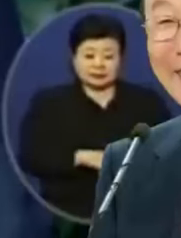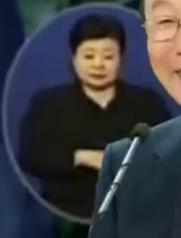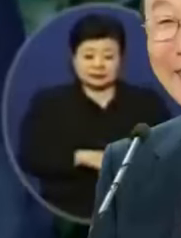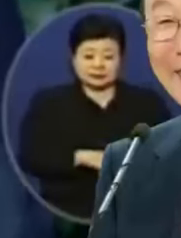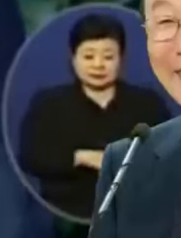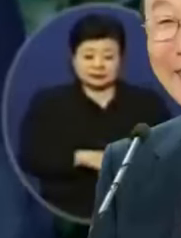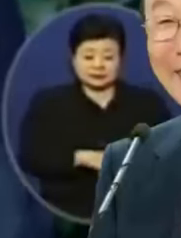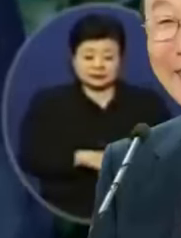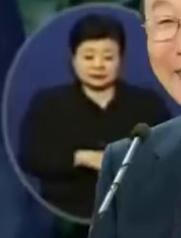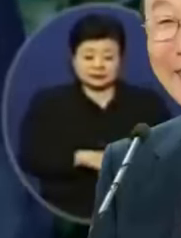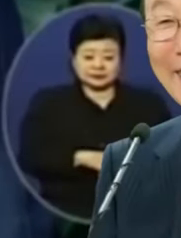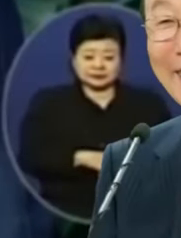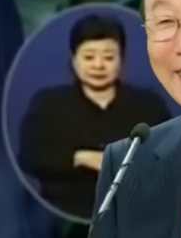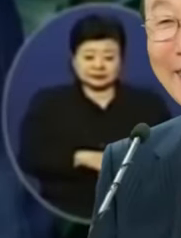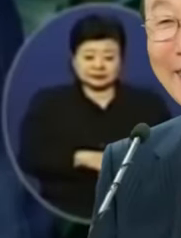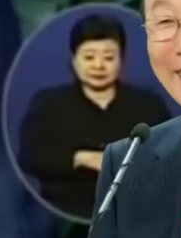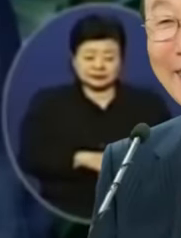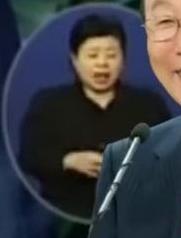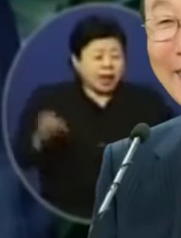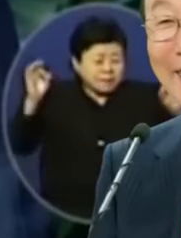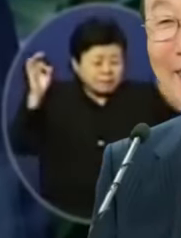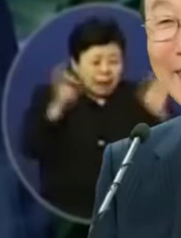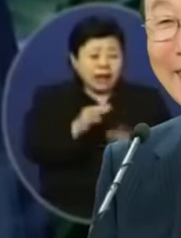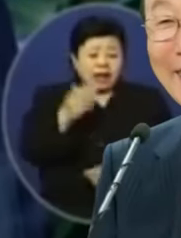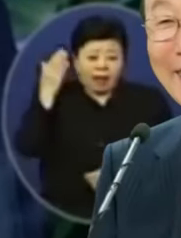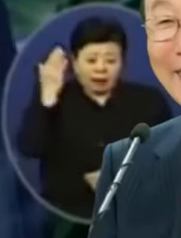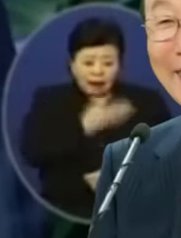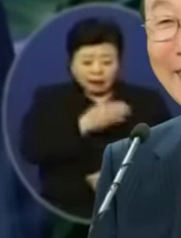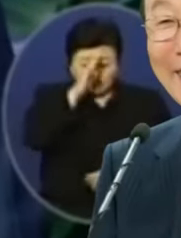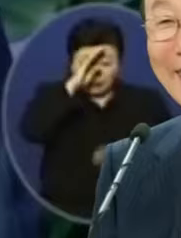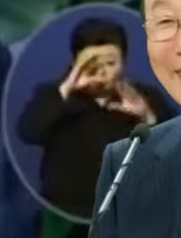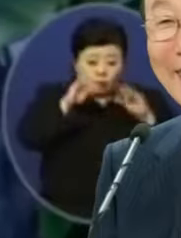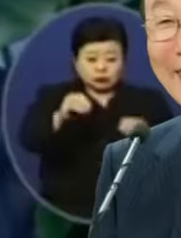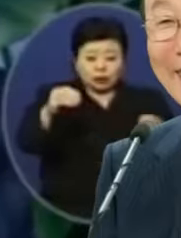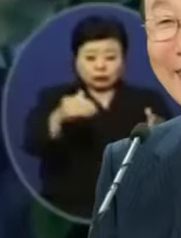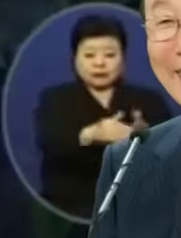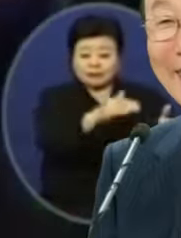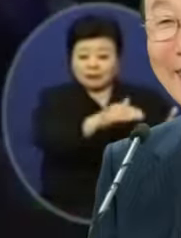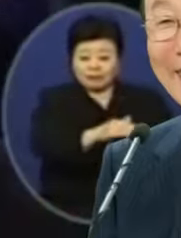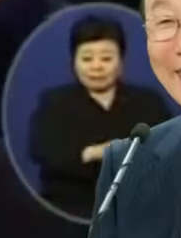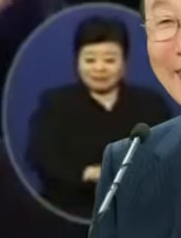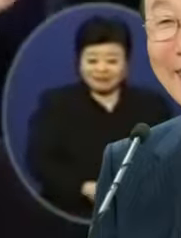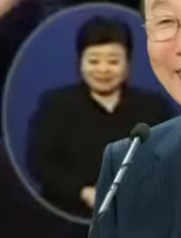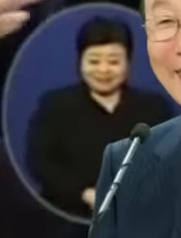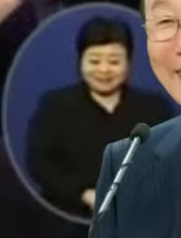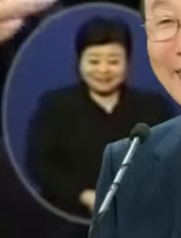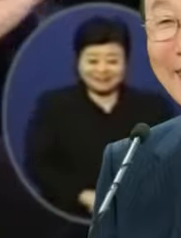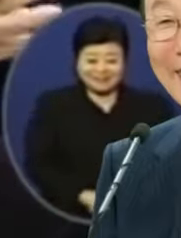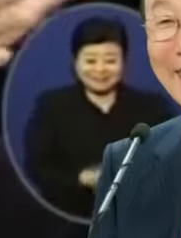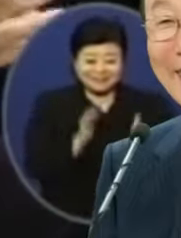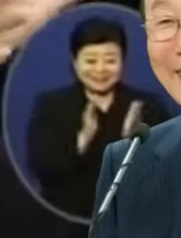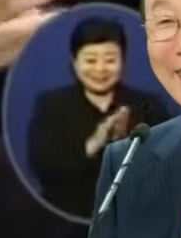먹어간 암이 하나도 없다. 가나.